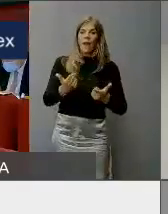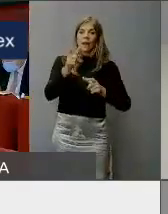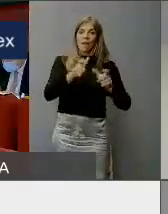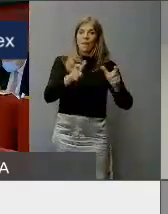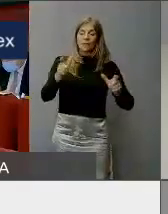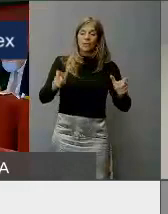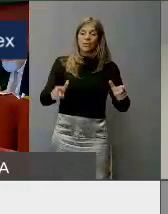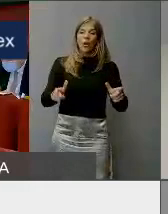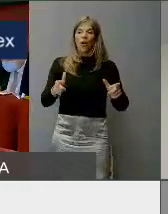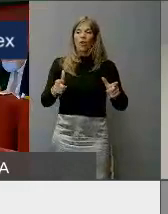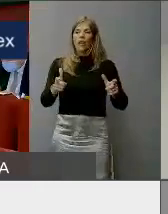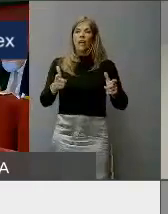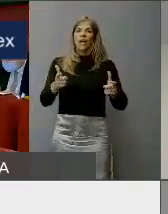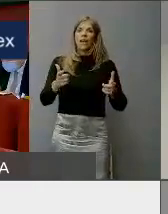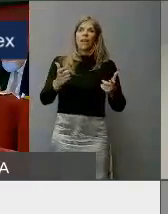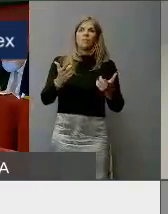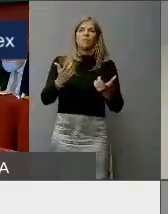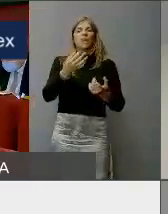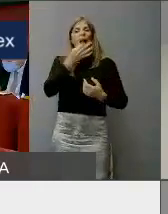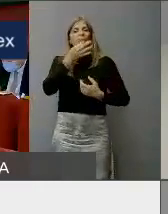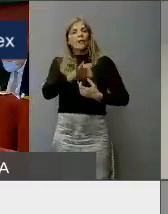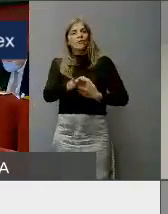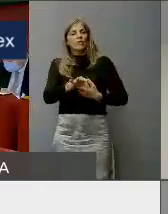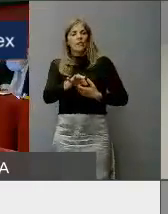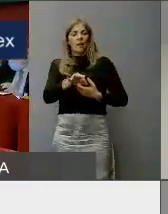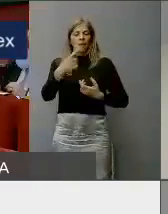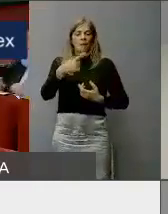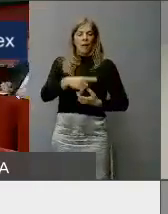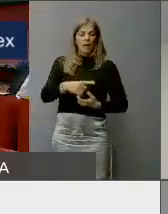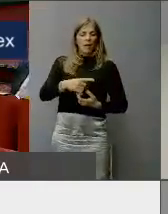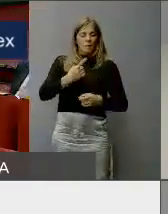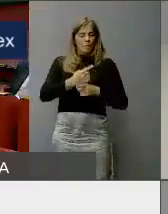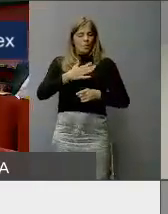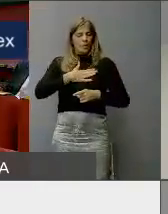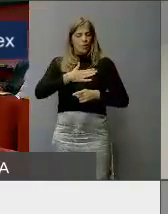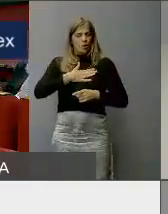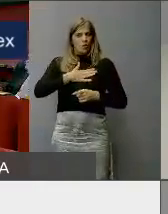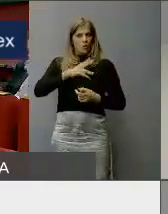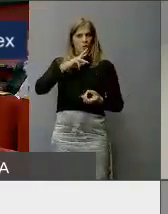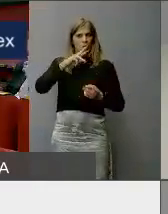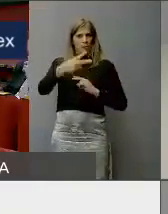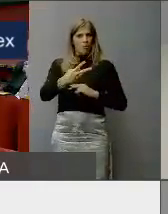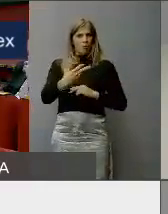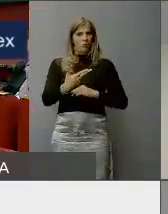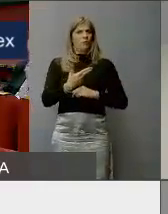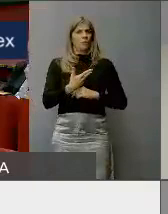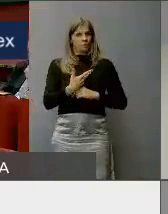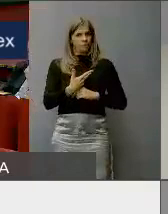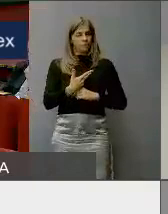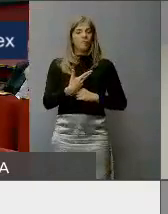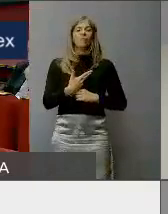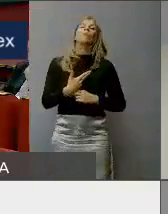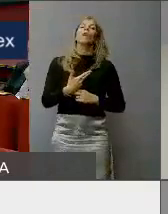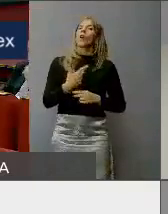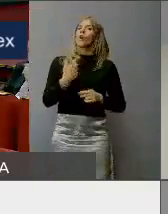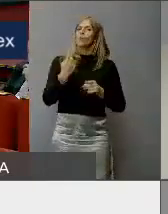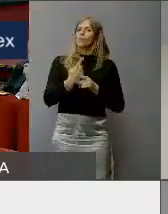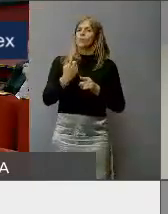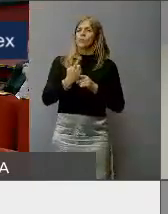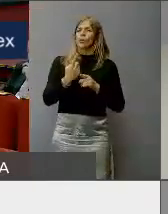bisogni una volta che si ha contezza di bisogni stessi bisognerebbe spingere come la pubblica amministrazione